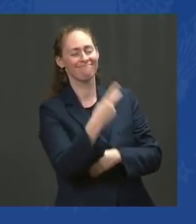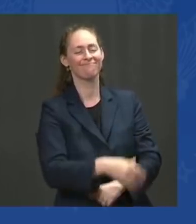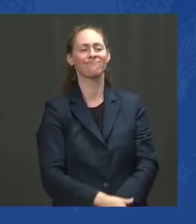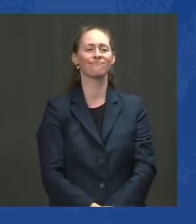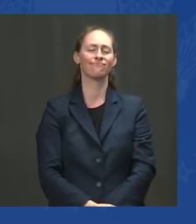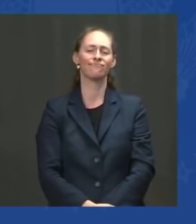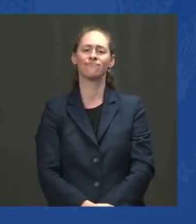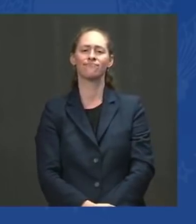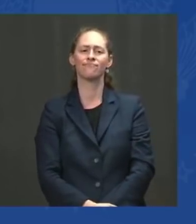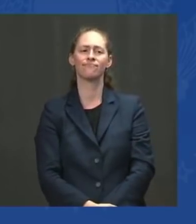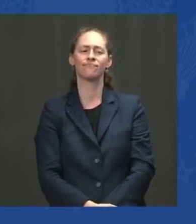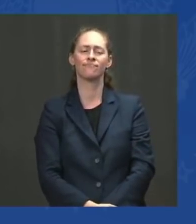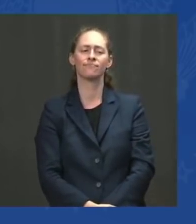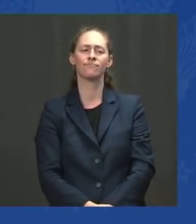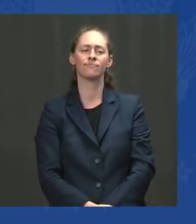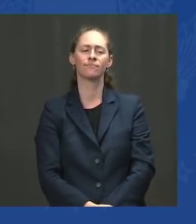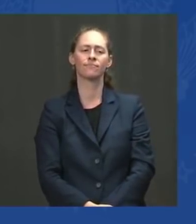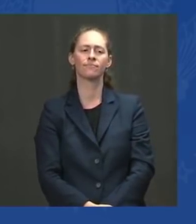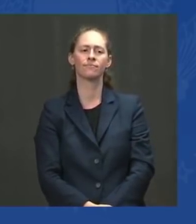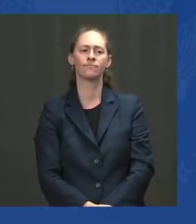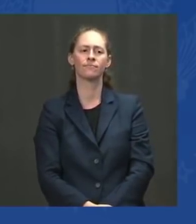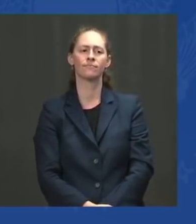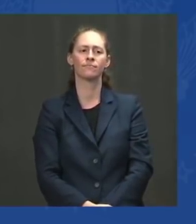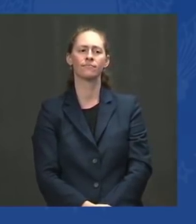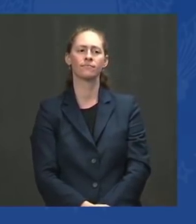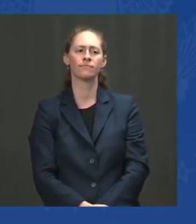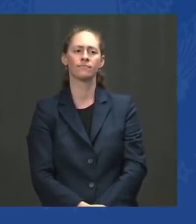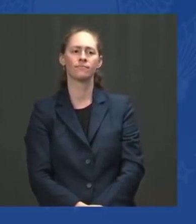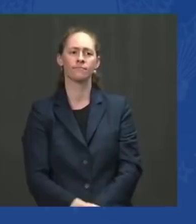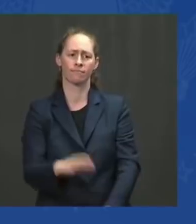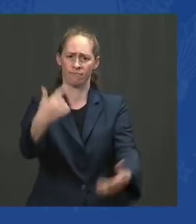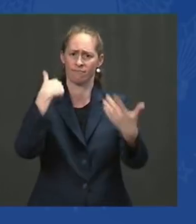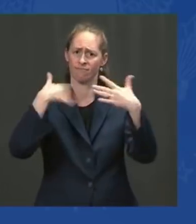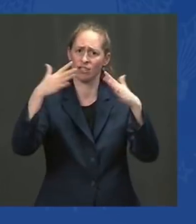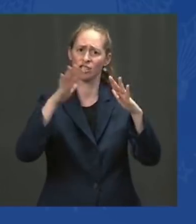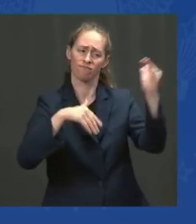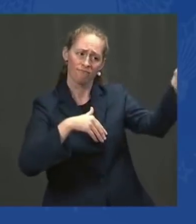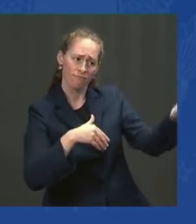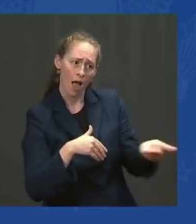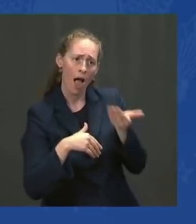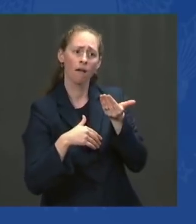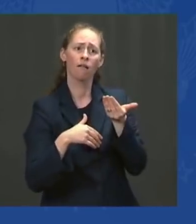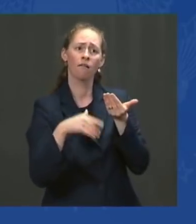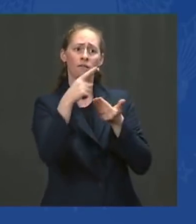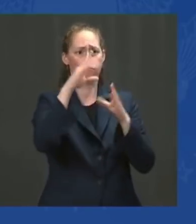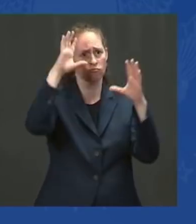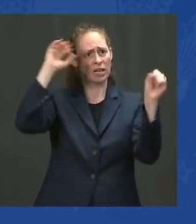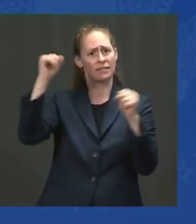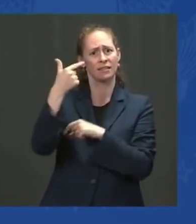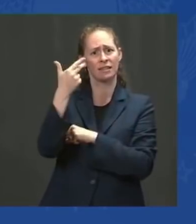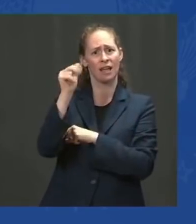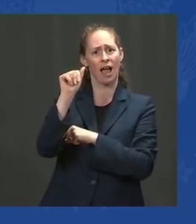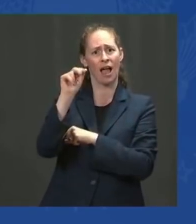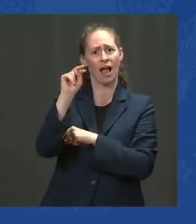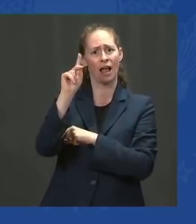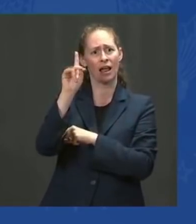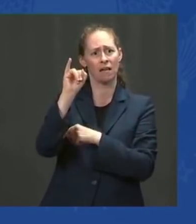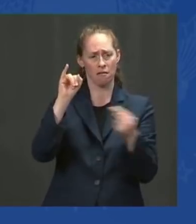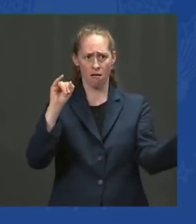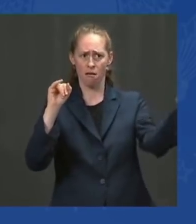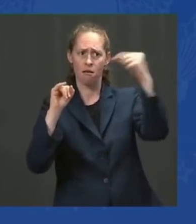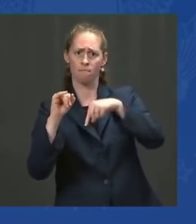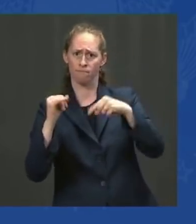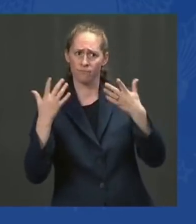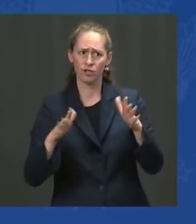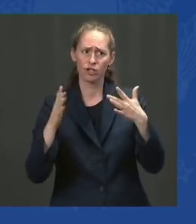和喀布尔和这个塔利班所形成的一个多哈的协议，那就是美军